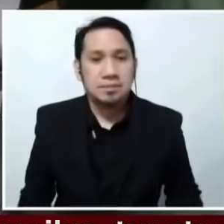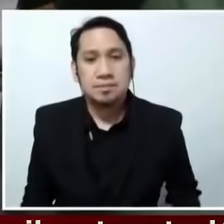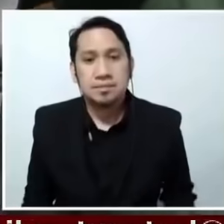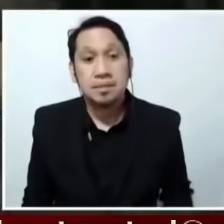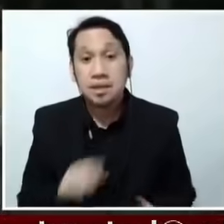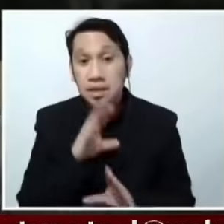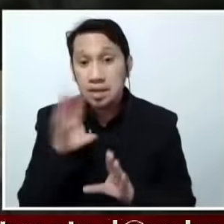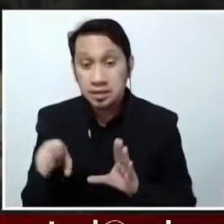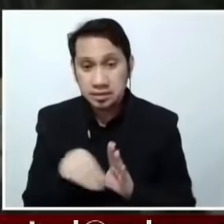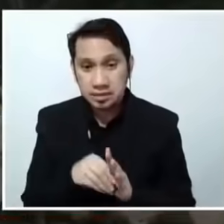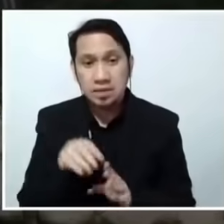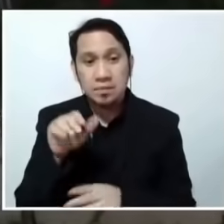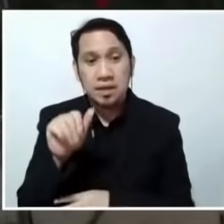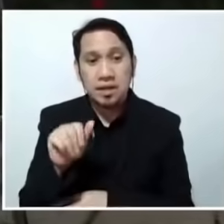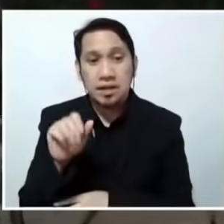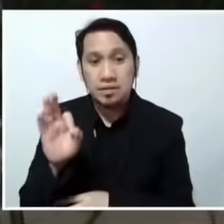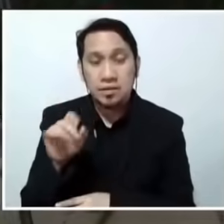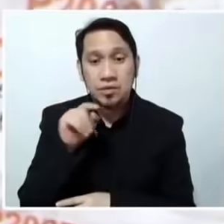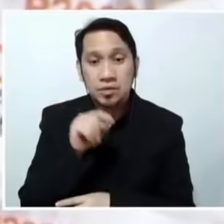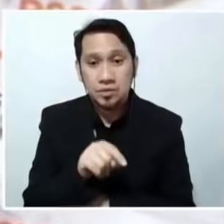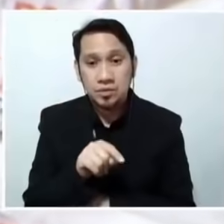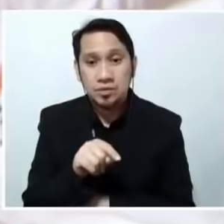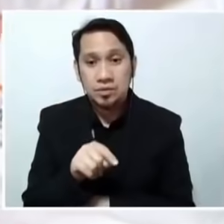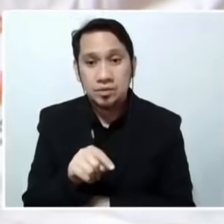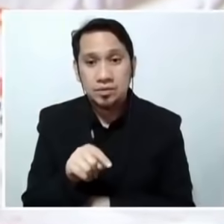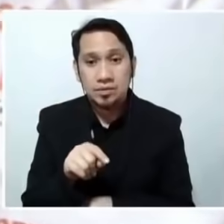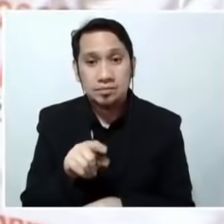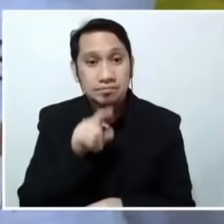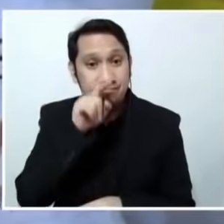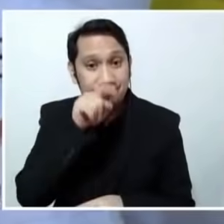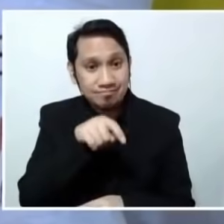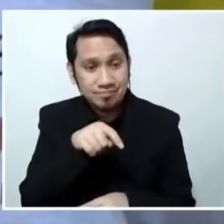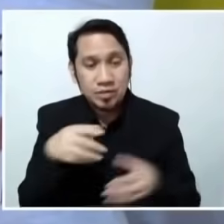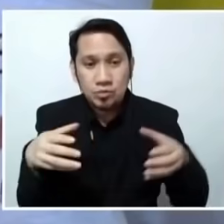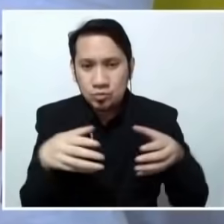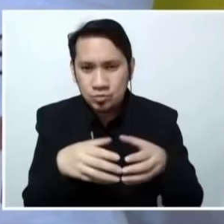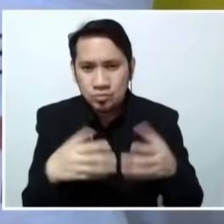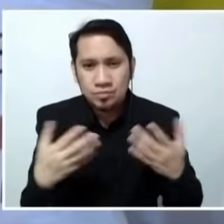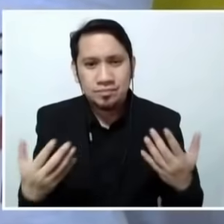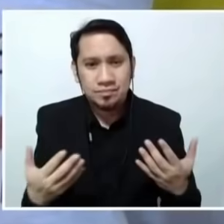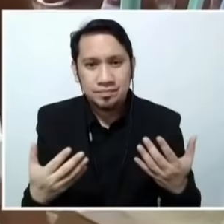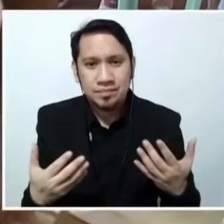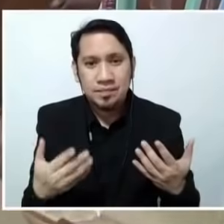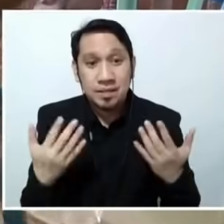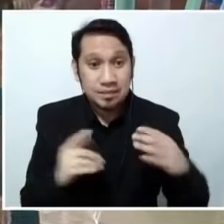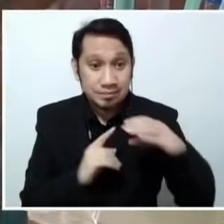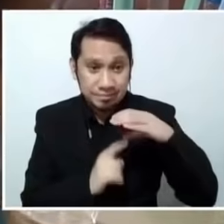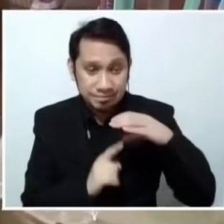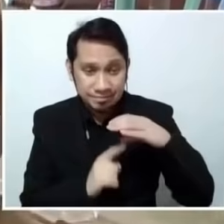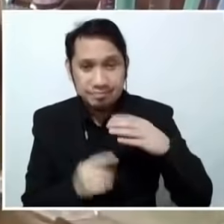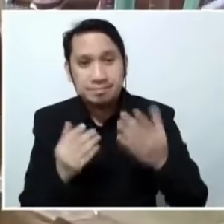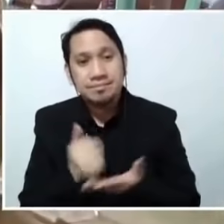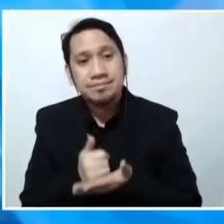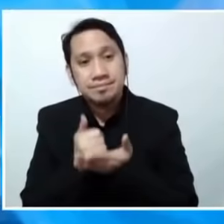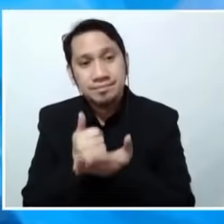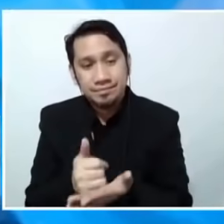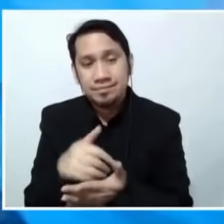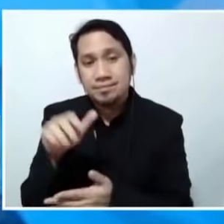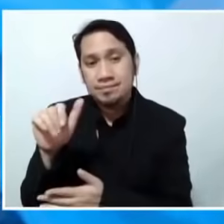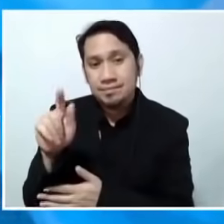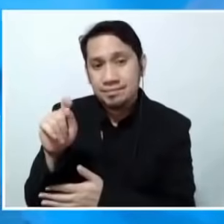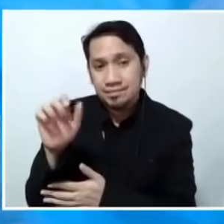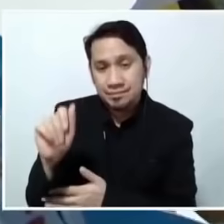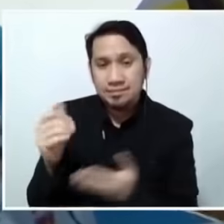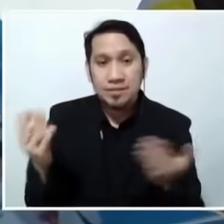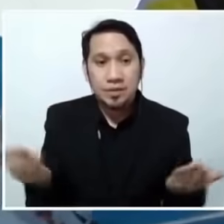Kasama ang Air Force One Spartan Knights Eagle Club, umagapay ang ABS-CBN Foundation sa mga katutubong AITA sa